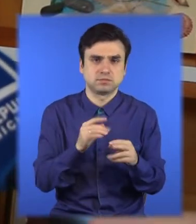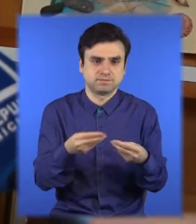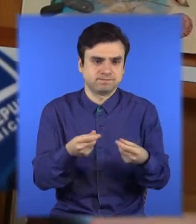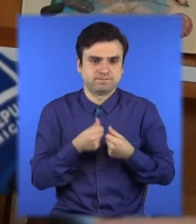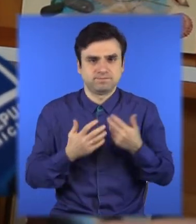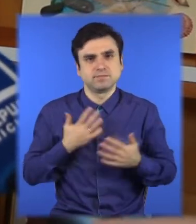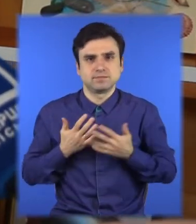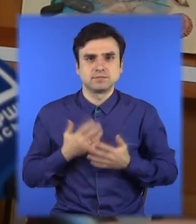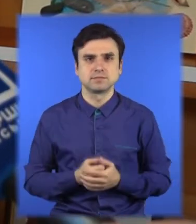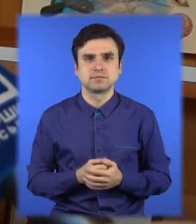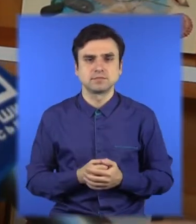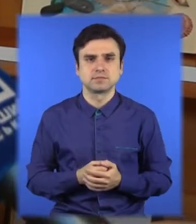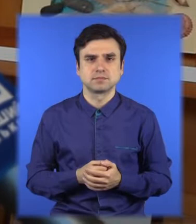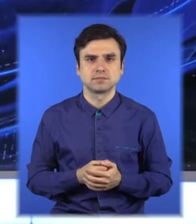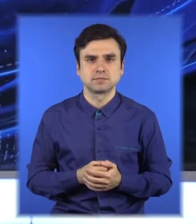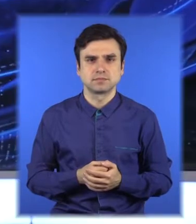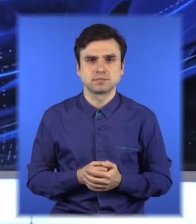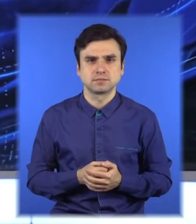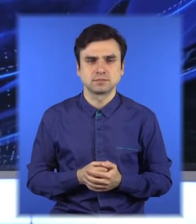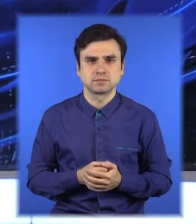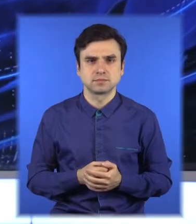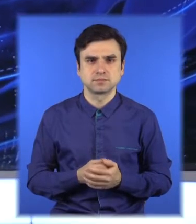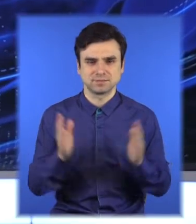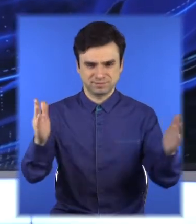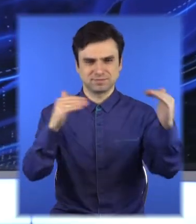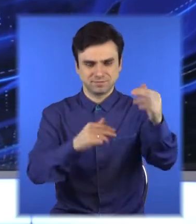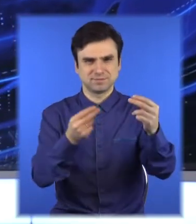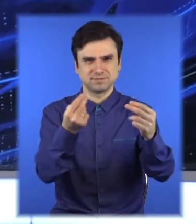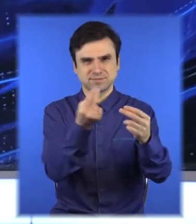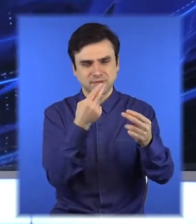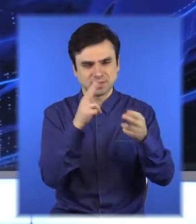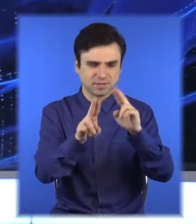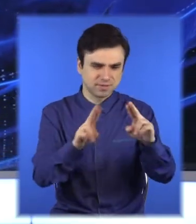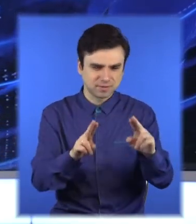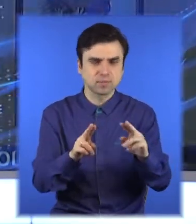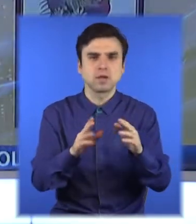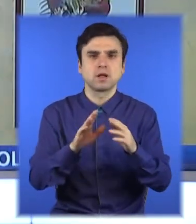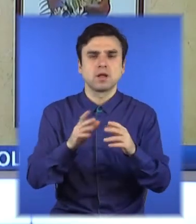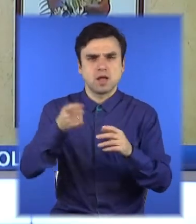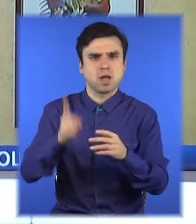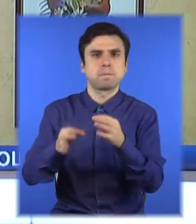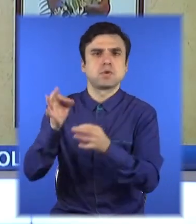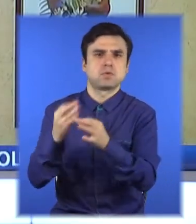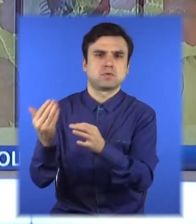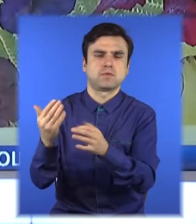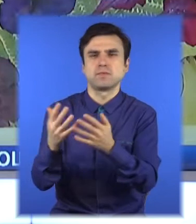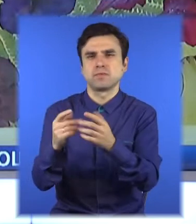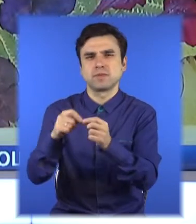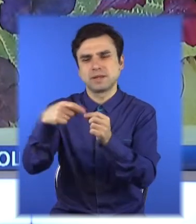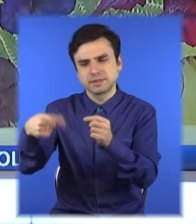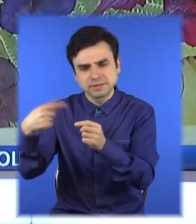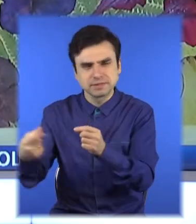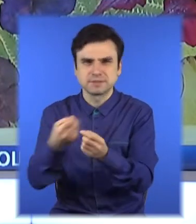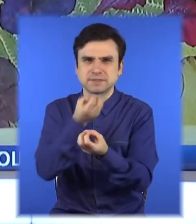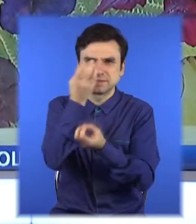заряд положительной энергии. Для своїх картин жінка використовує природні матеріали – листя та квіти рослин,